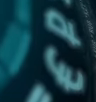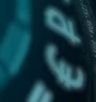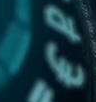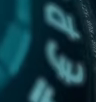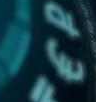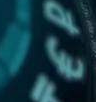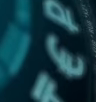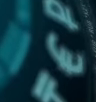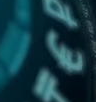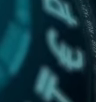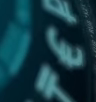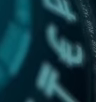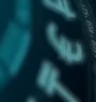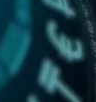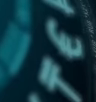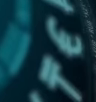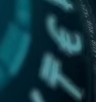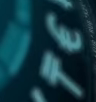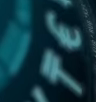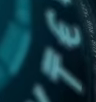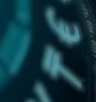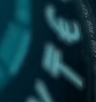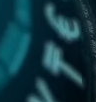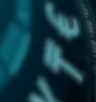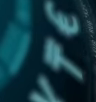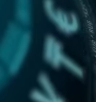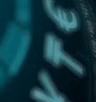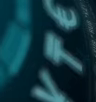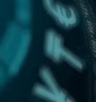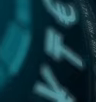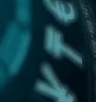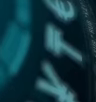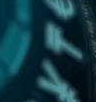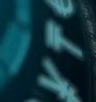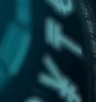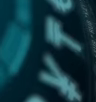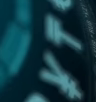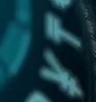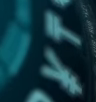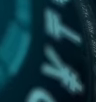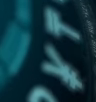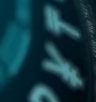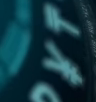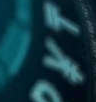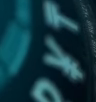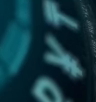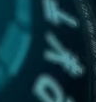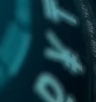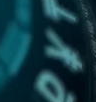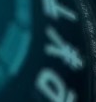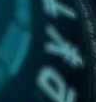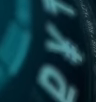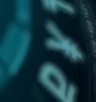Российский рубль 5 тенге 93 тиен. Китайский юань 53 тенге 95 тиен.